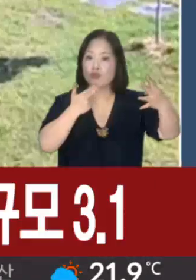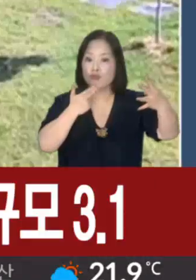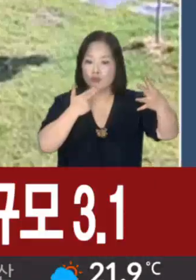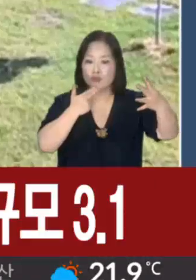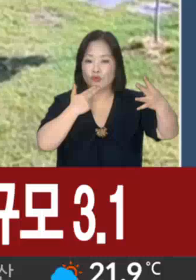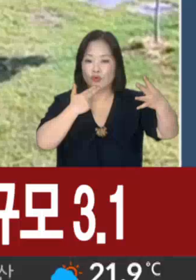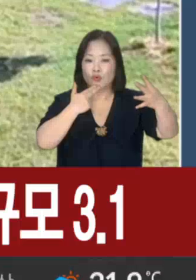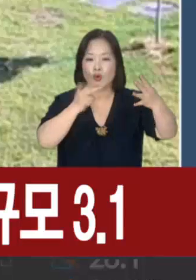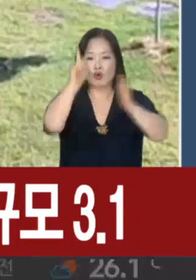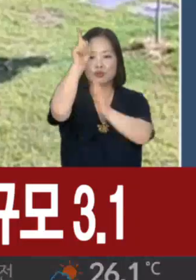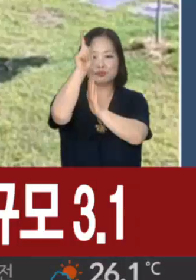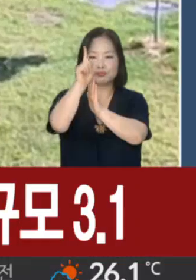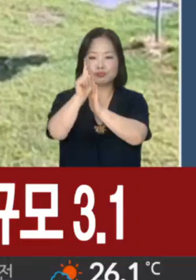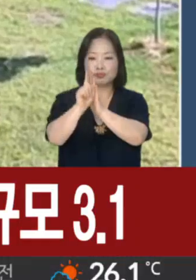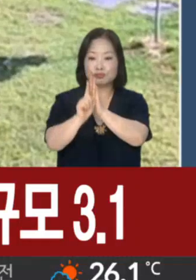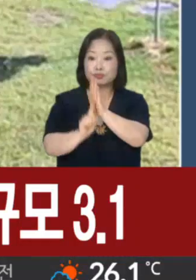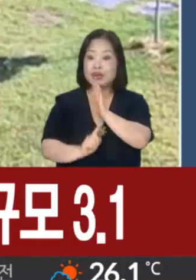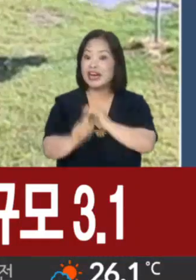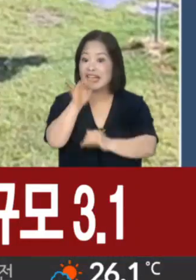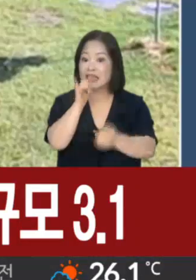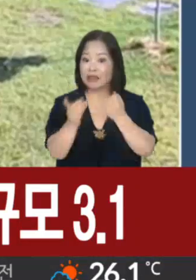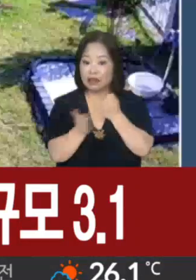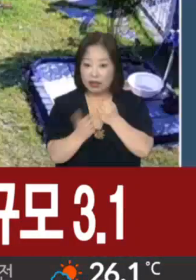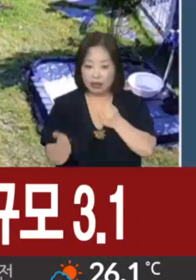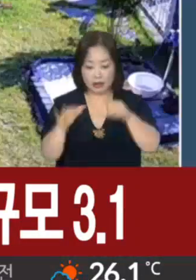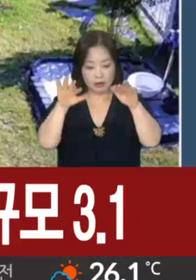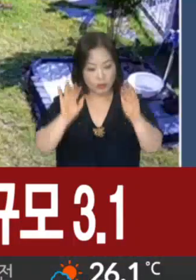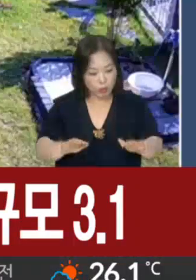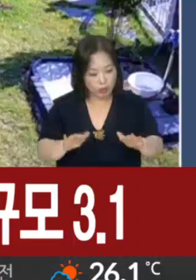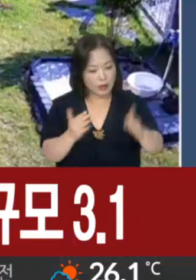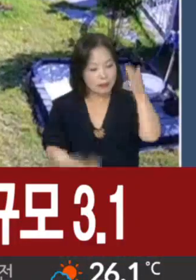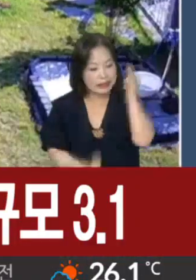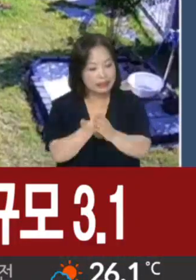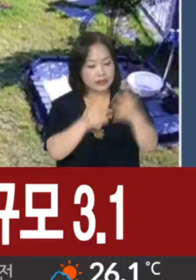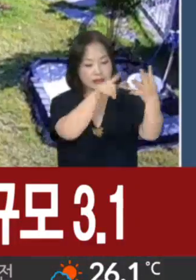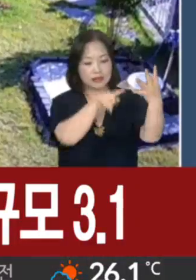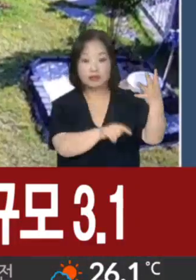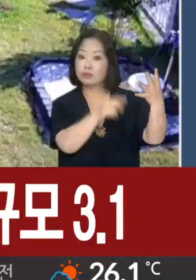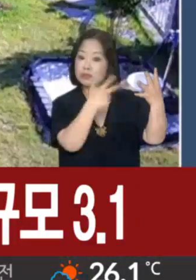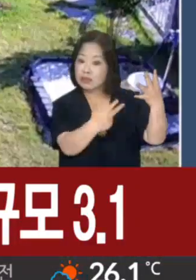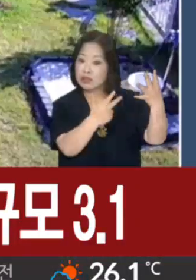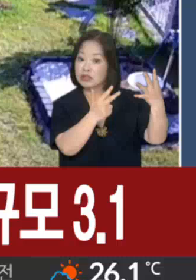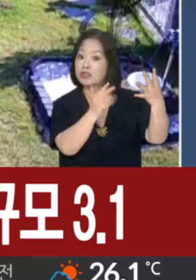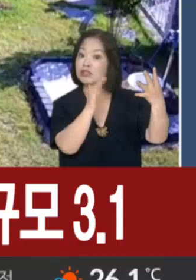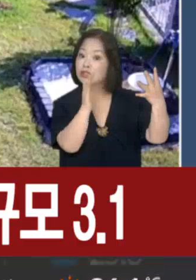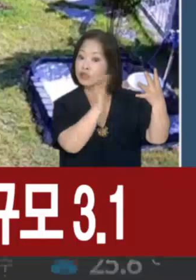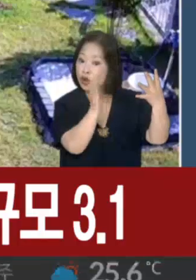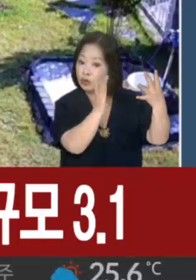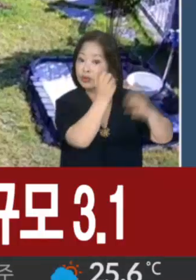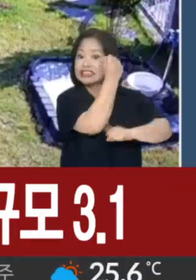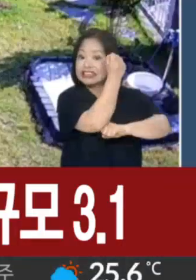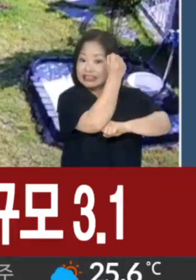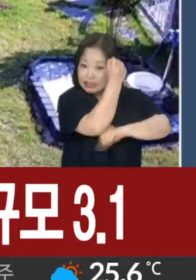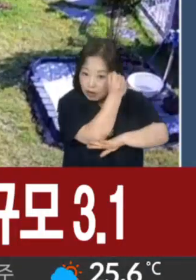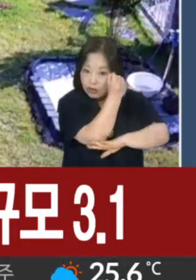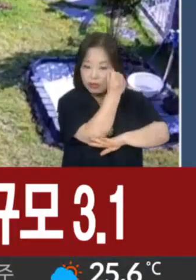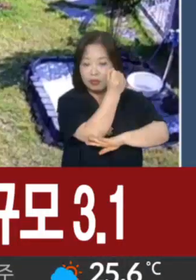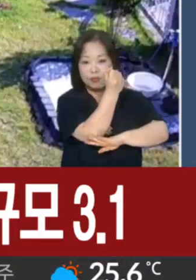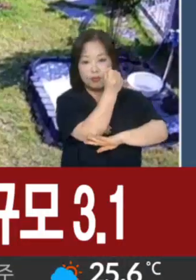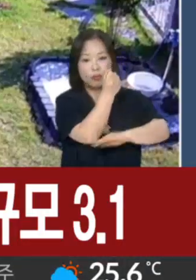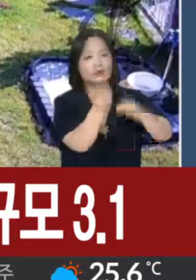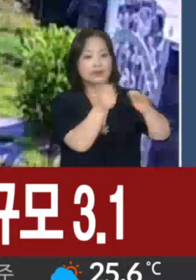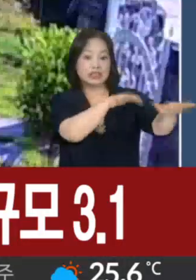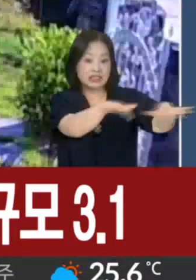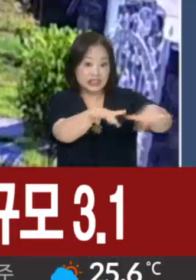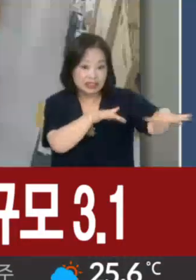근데 이제 오늘 발생한 그 4.8이 전진의 의미다라고 한다면 아 본진의 전에 네네네 예. 뭐